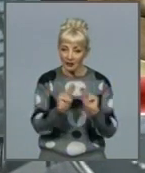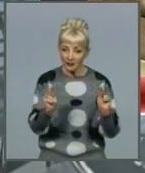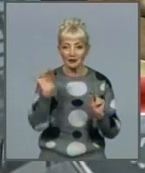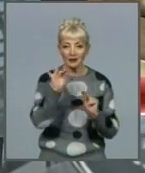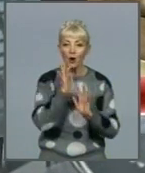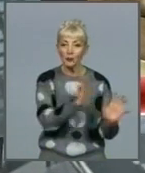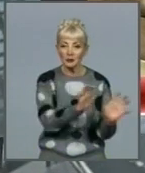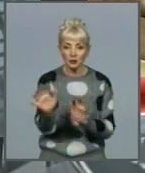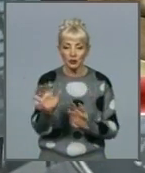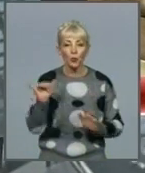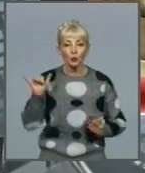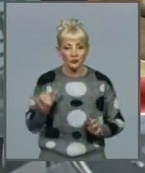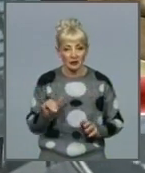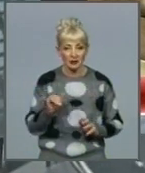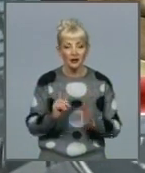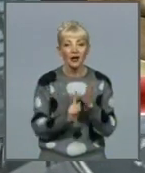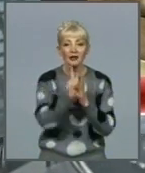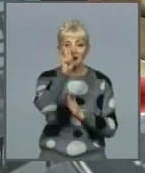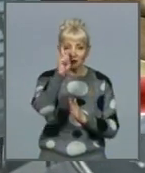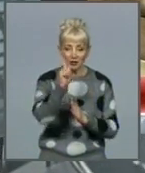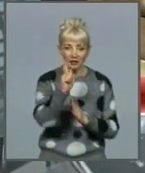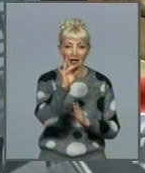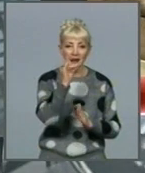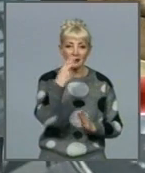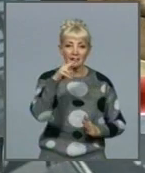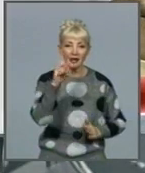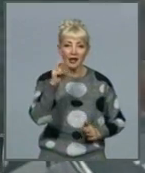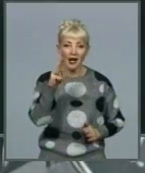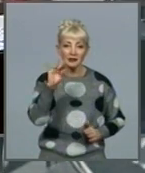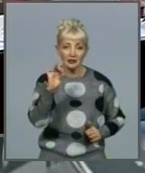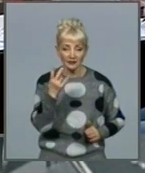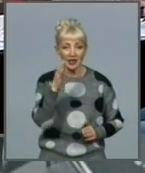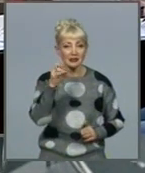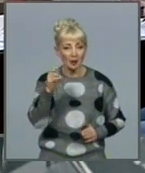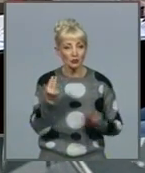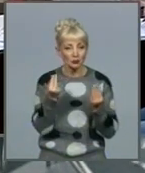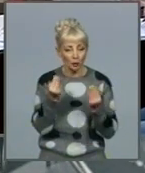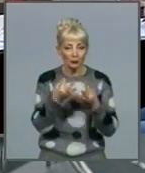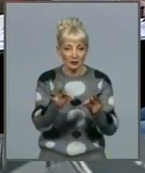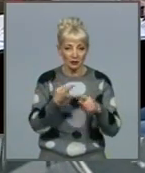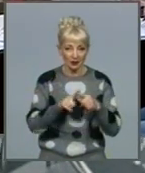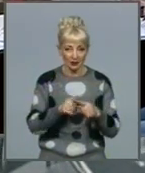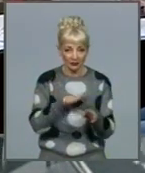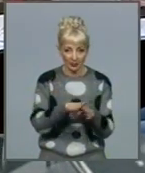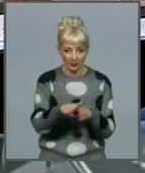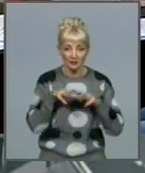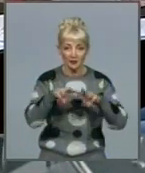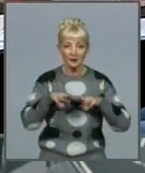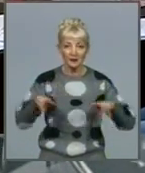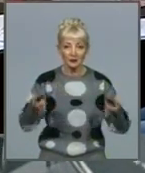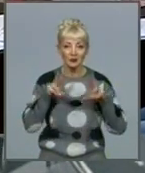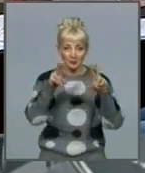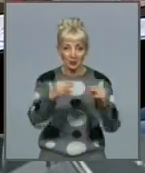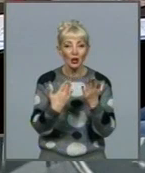університетів. Запровадження індикативної собівартості дозволить це зробити. Урядовці обіцяють, що нововведення запрацює